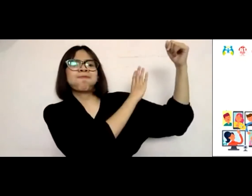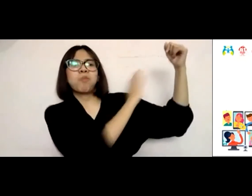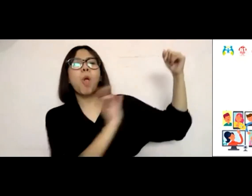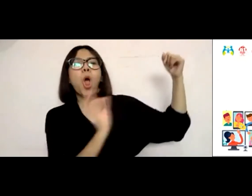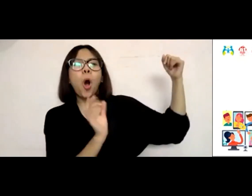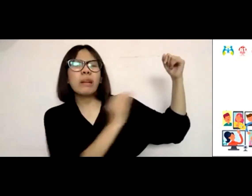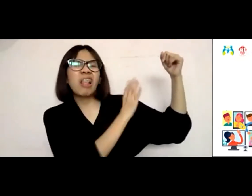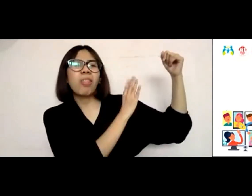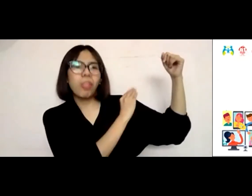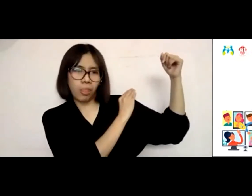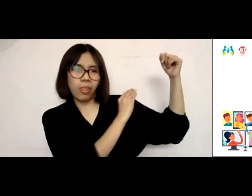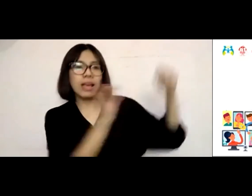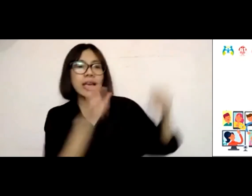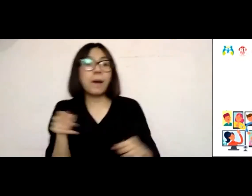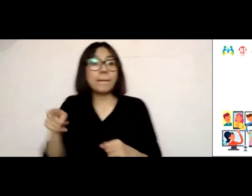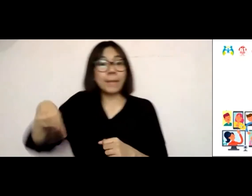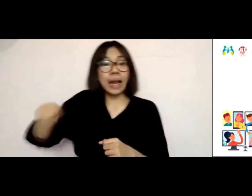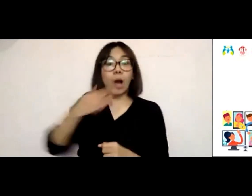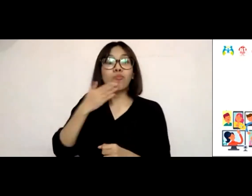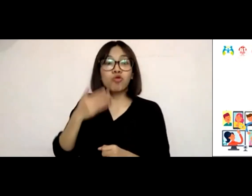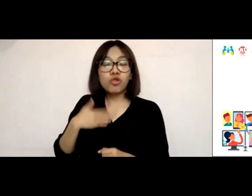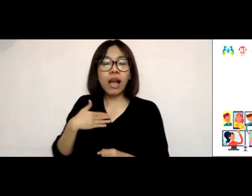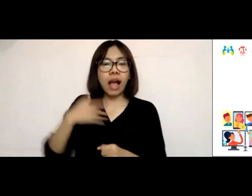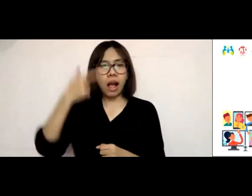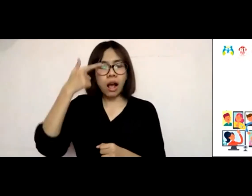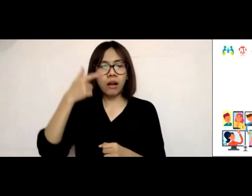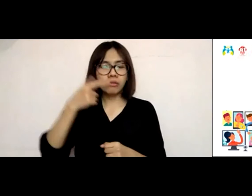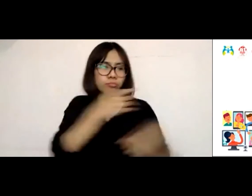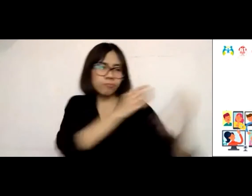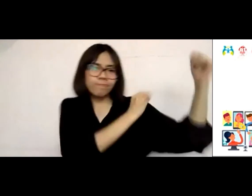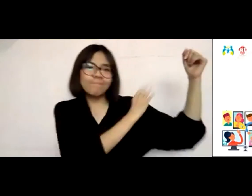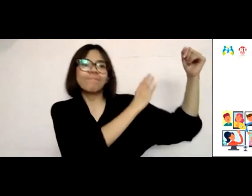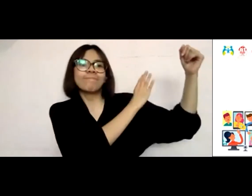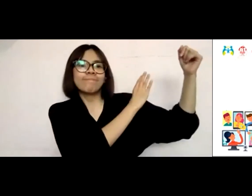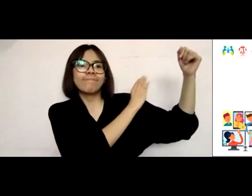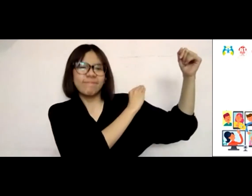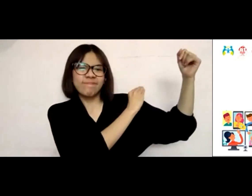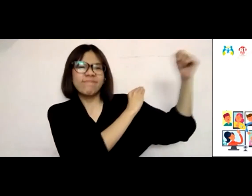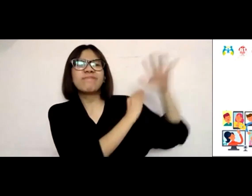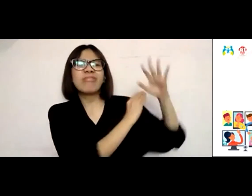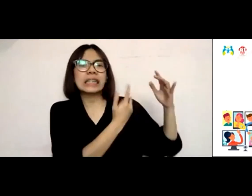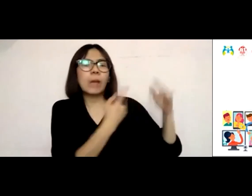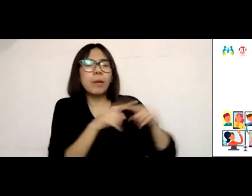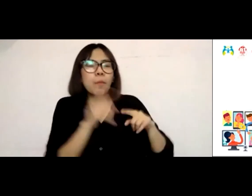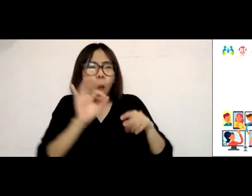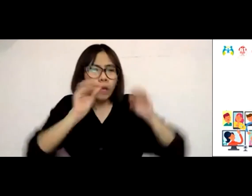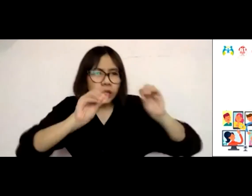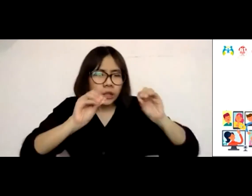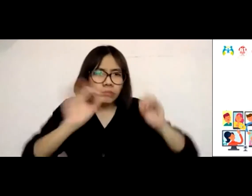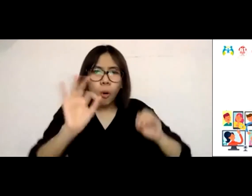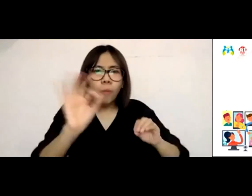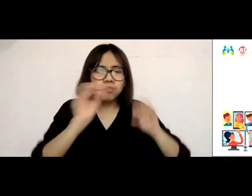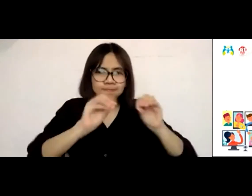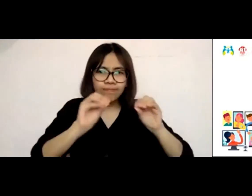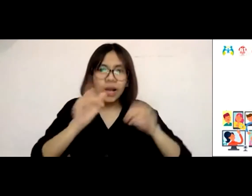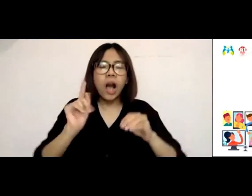mereka punya skill, tapi memang masih perlu banyak jam terbang supaya siap dipakai untuk perusahaan seperti itu. Tapi hard skill itu sebenarnya bisa